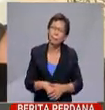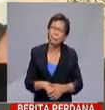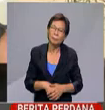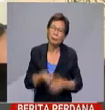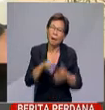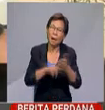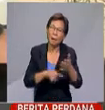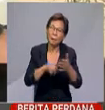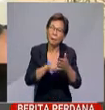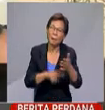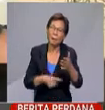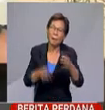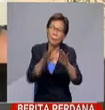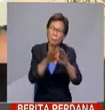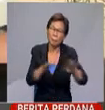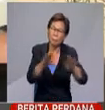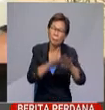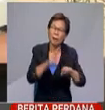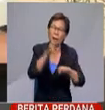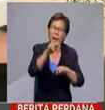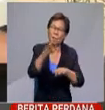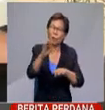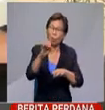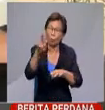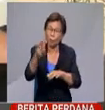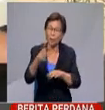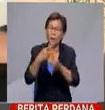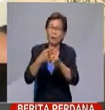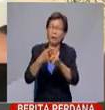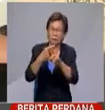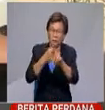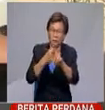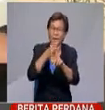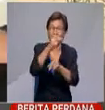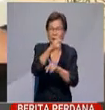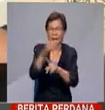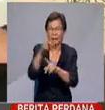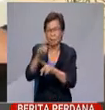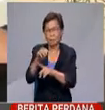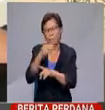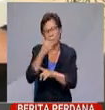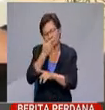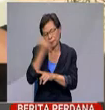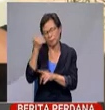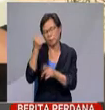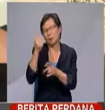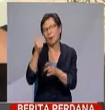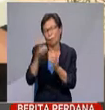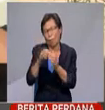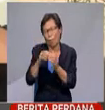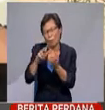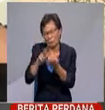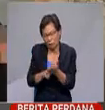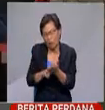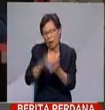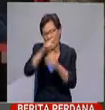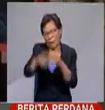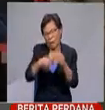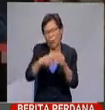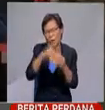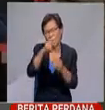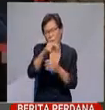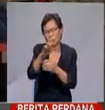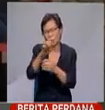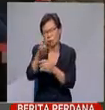berita terkini dengan daripada kementerian lah yang lebih sah pasal penyakit yang ni lah.